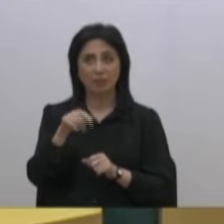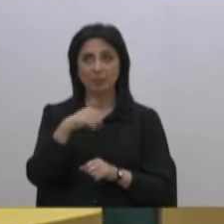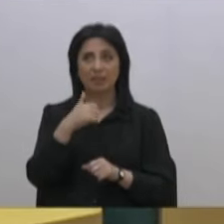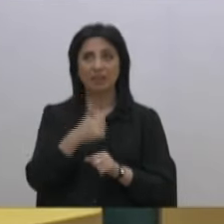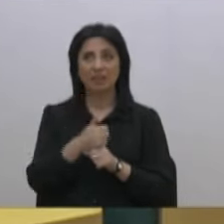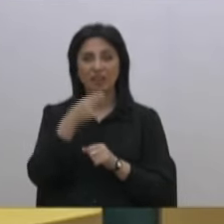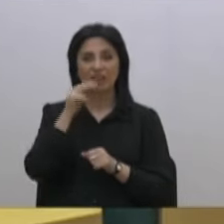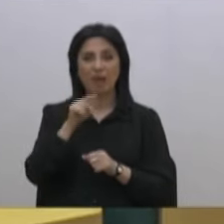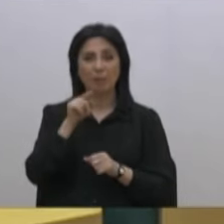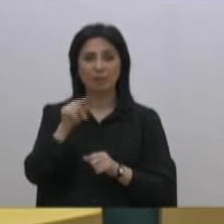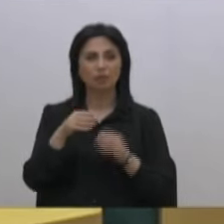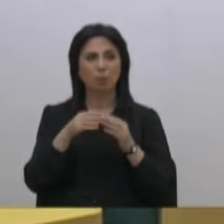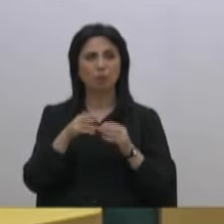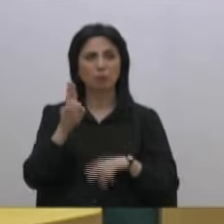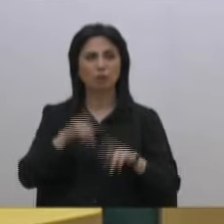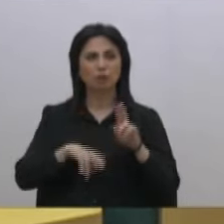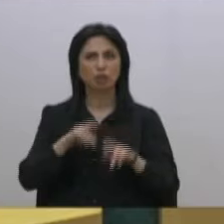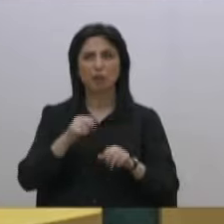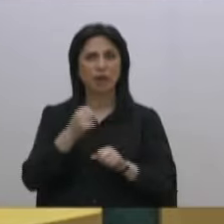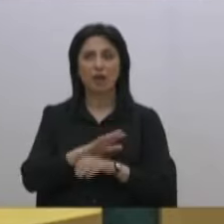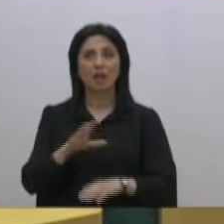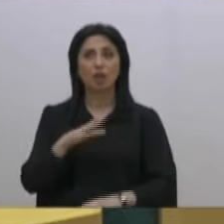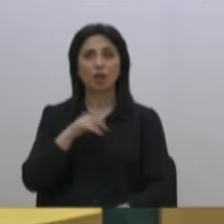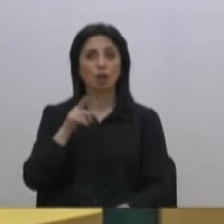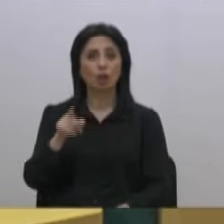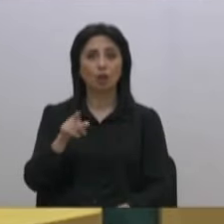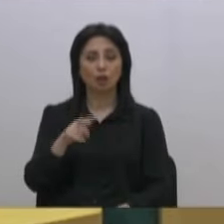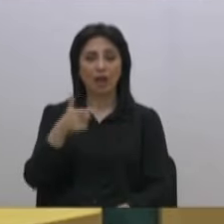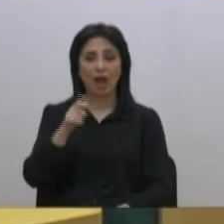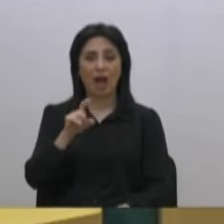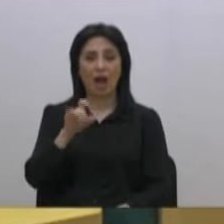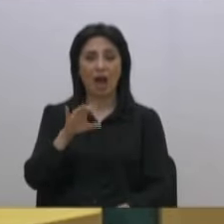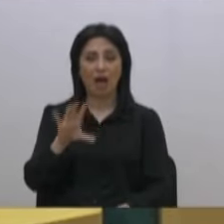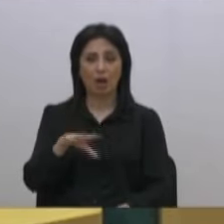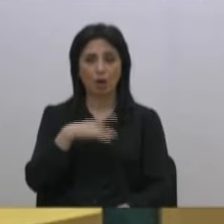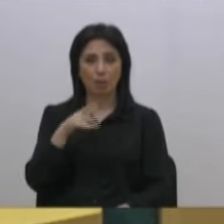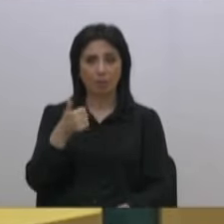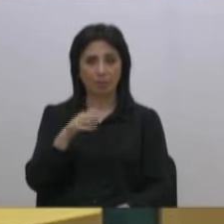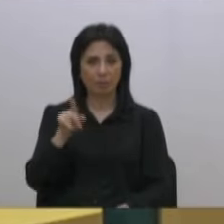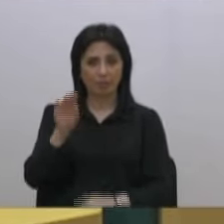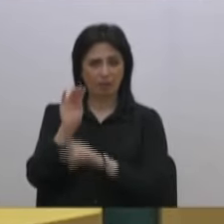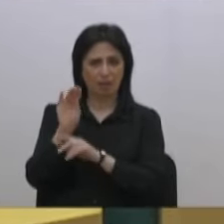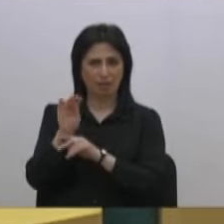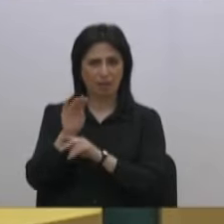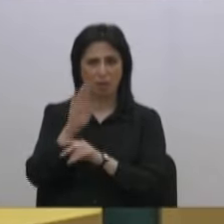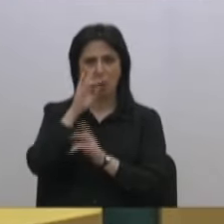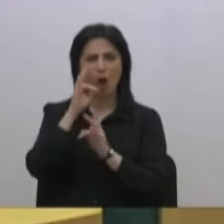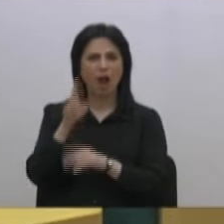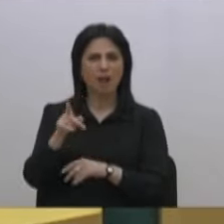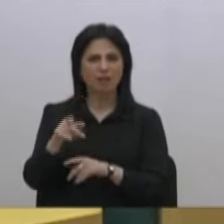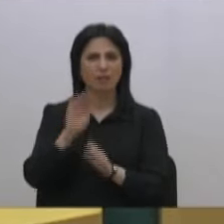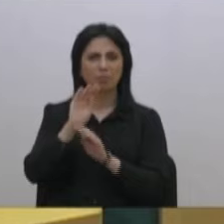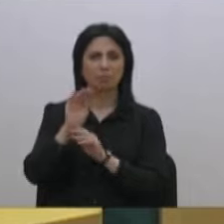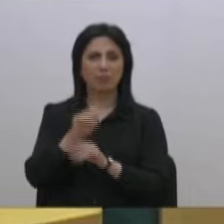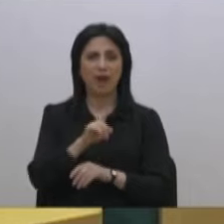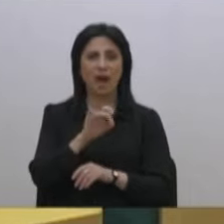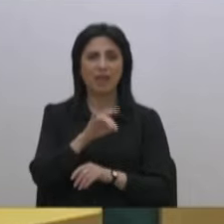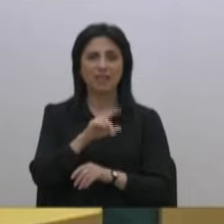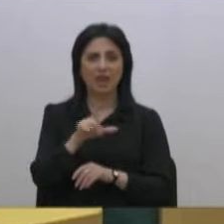თავარი დამნაშავე, რომ პორტის მშენებლობა არ გაკეთდა, იყო გიორგი გახარია, ყოფილი პრემიერ-მინისტრი, მოღალატე გახარია.